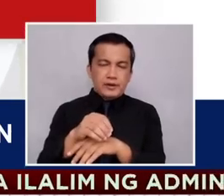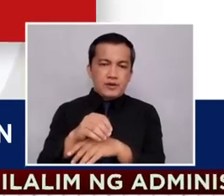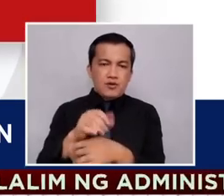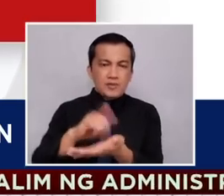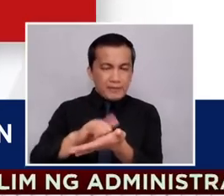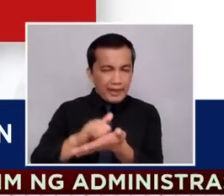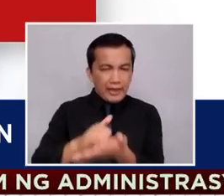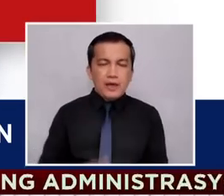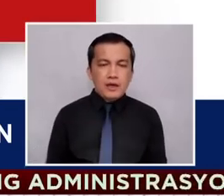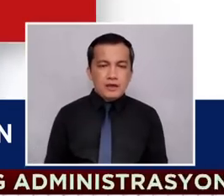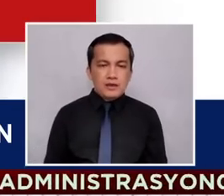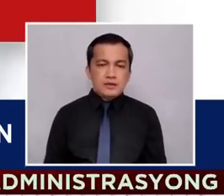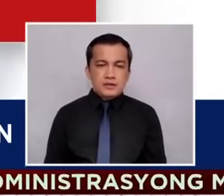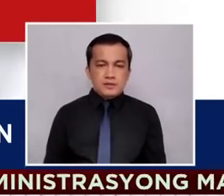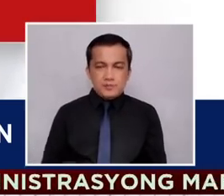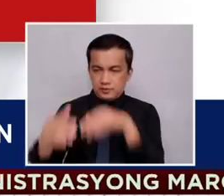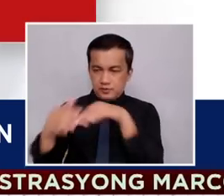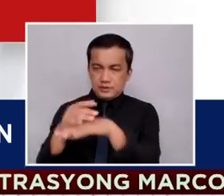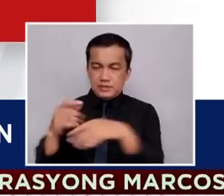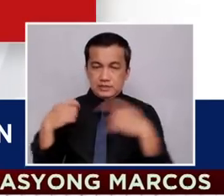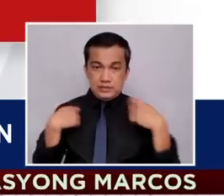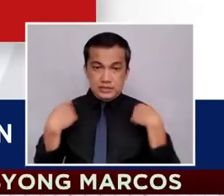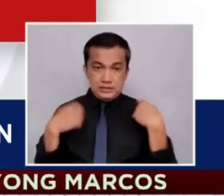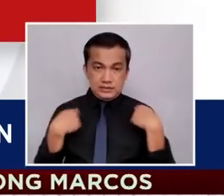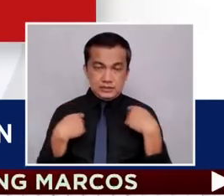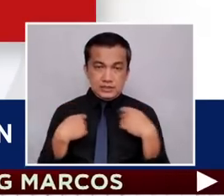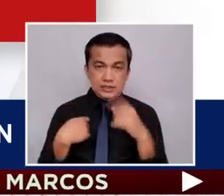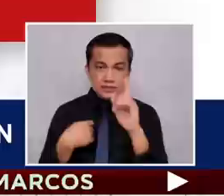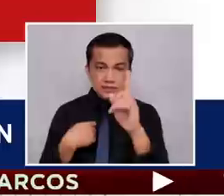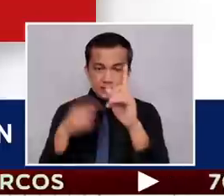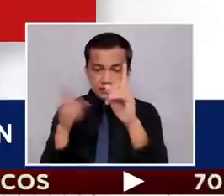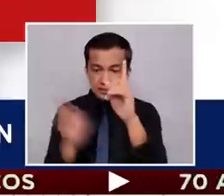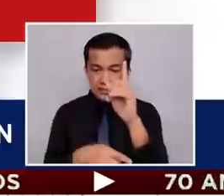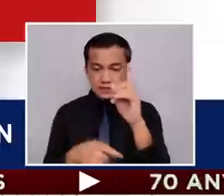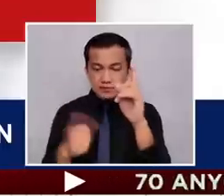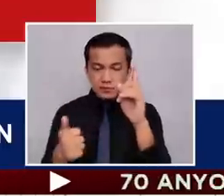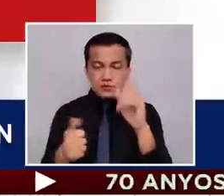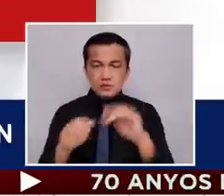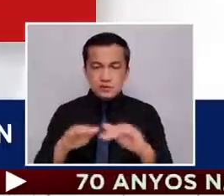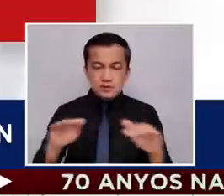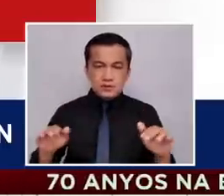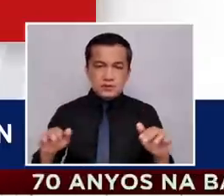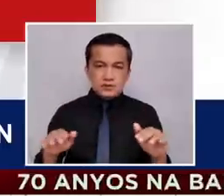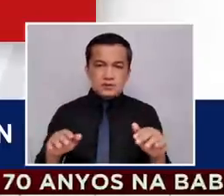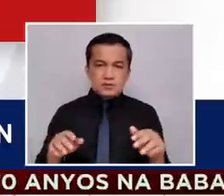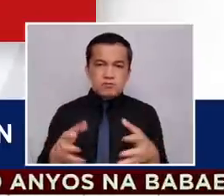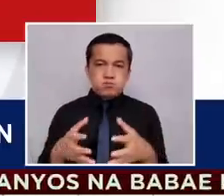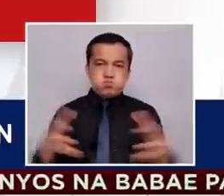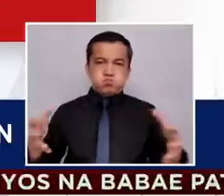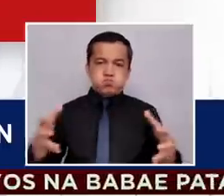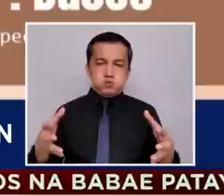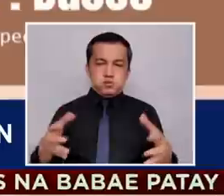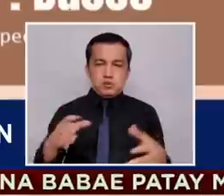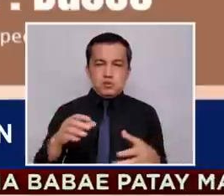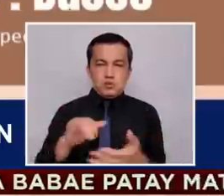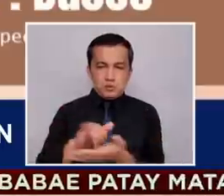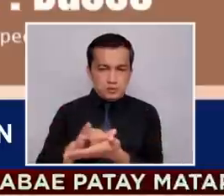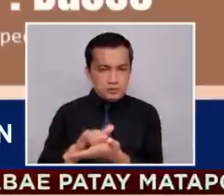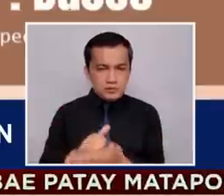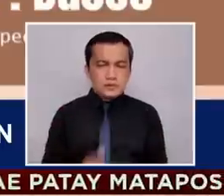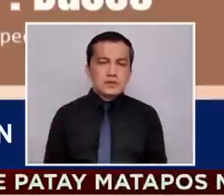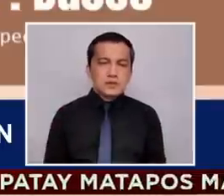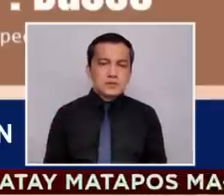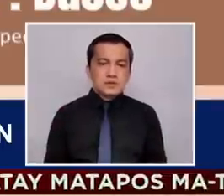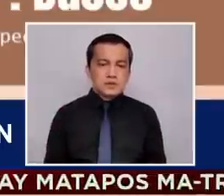At kapag pumasok na sa adolescent stage, isa sa 10 sa mga bata ay nagiging overweight o obese. Regardless